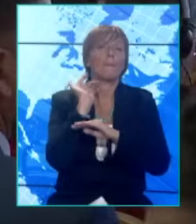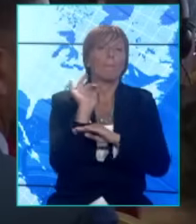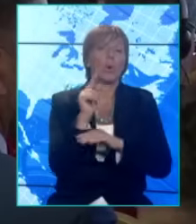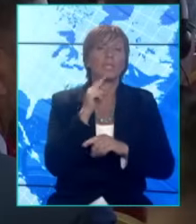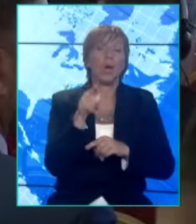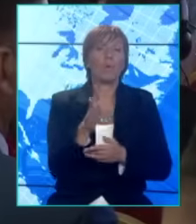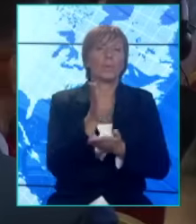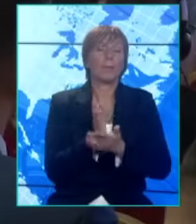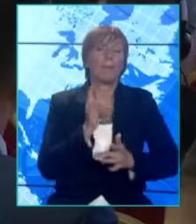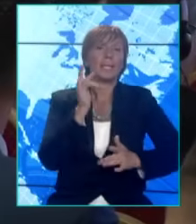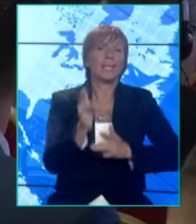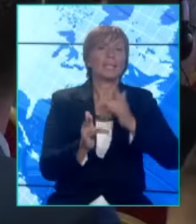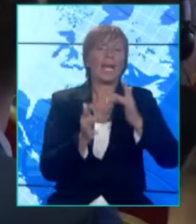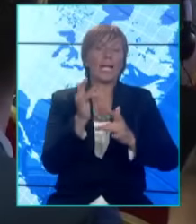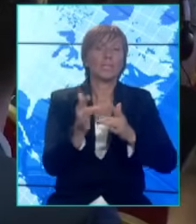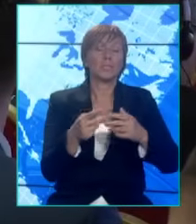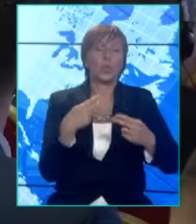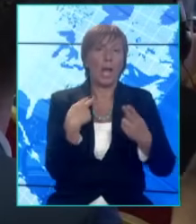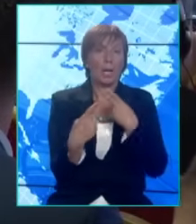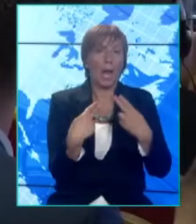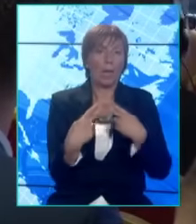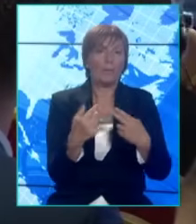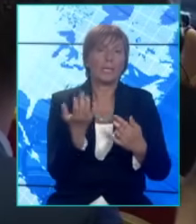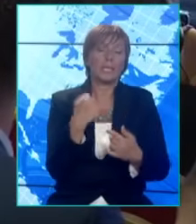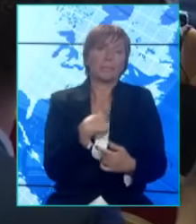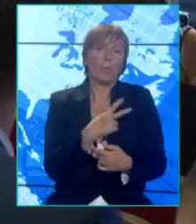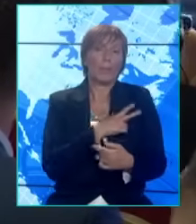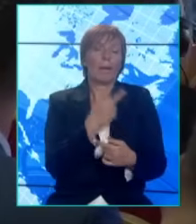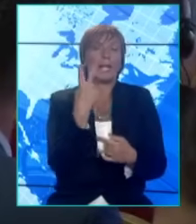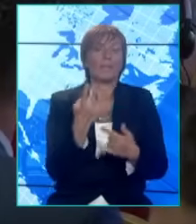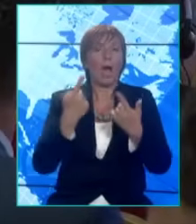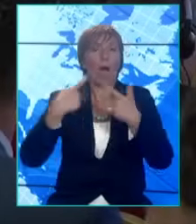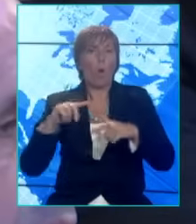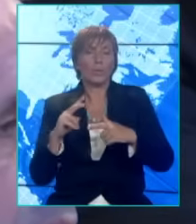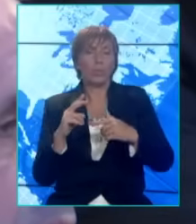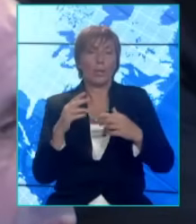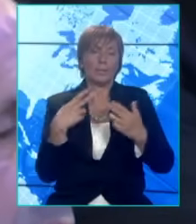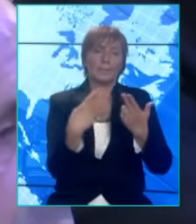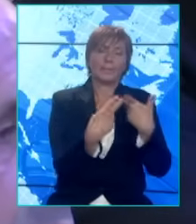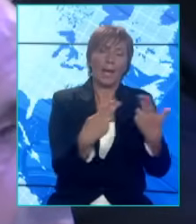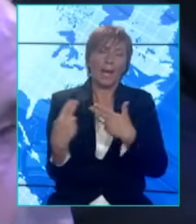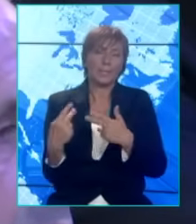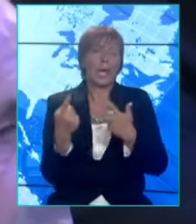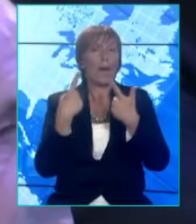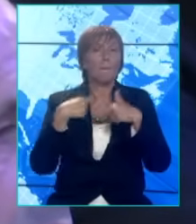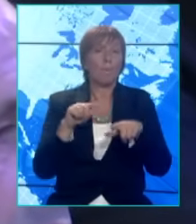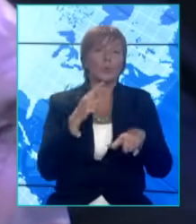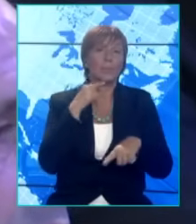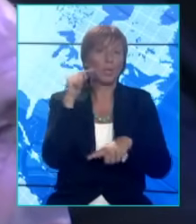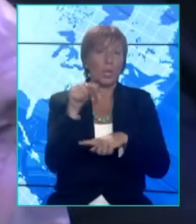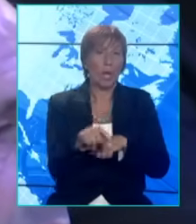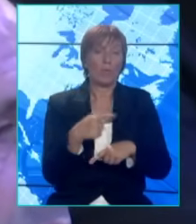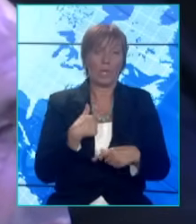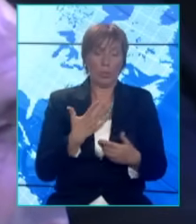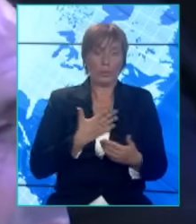biti tradicionalna konferencija, znači gdje smo imali i 2 odvojena panela. Znači, a posebno ovaj na kojem sam